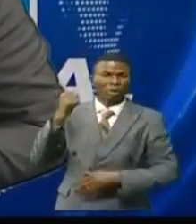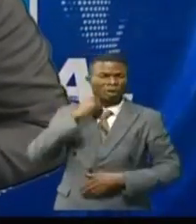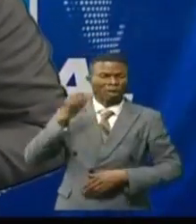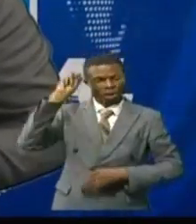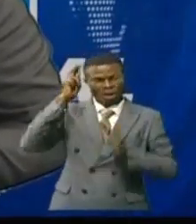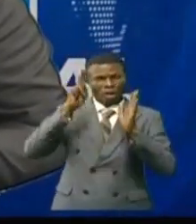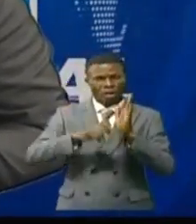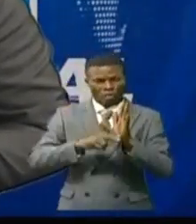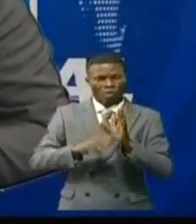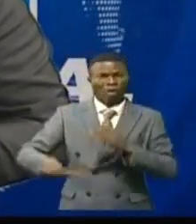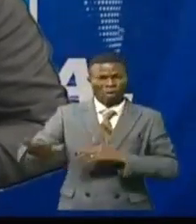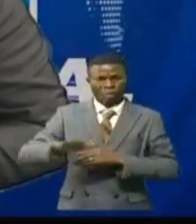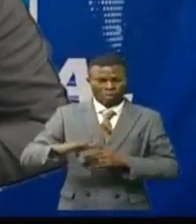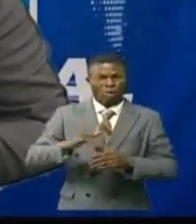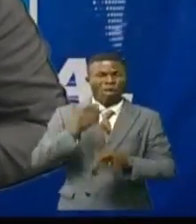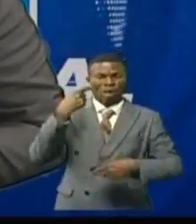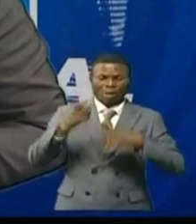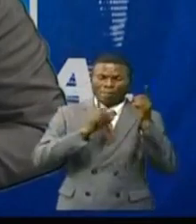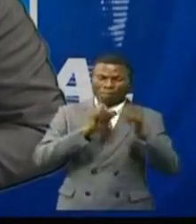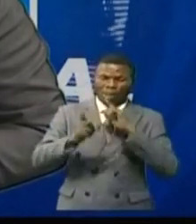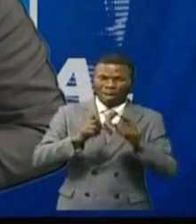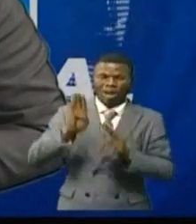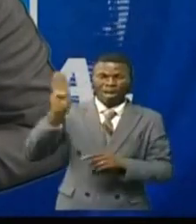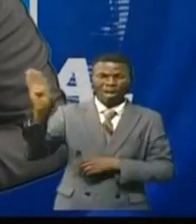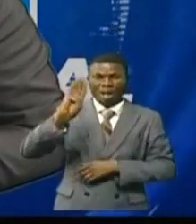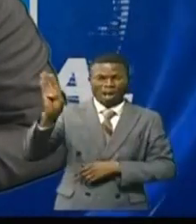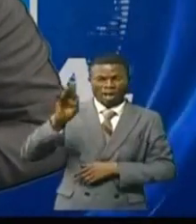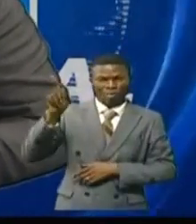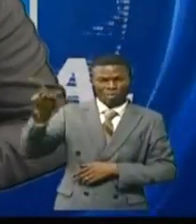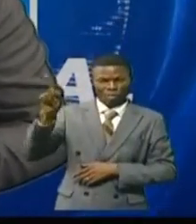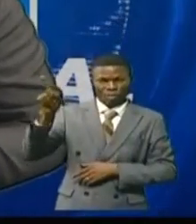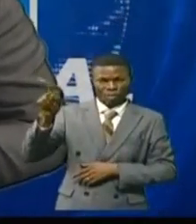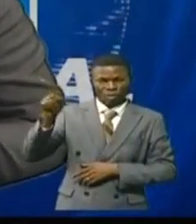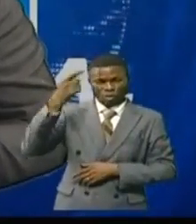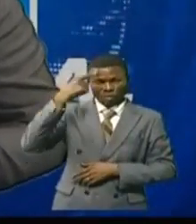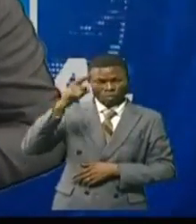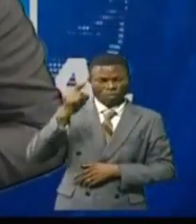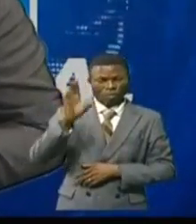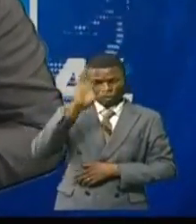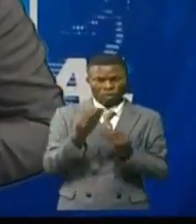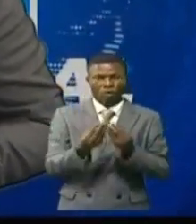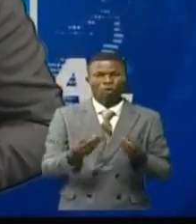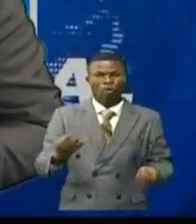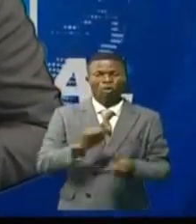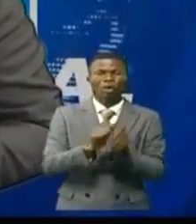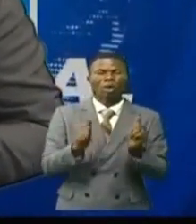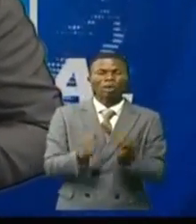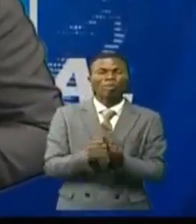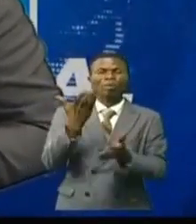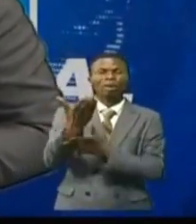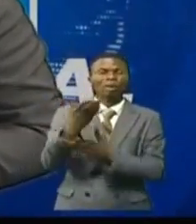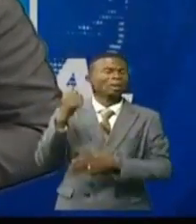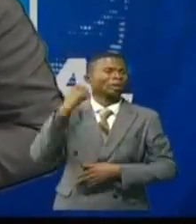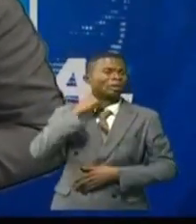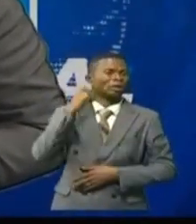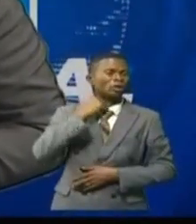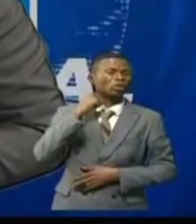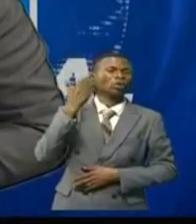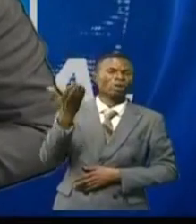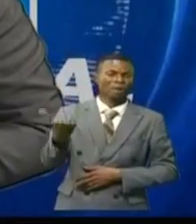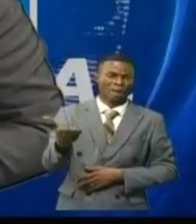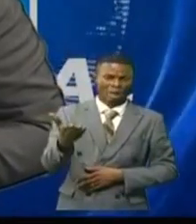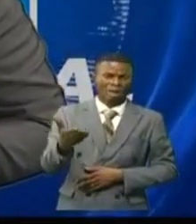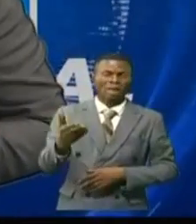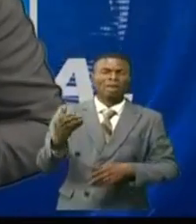de la République sont actuellement en discussion à Biboua dans la périphérie de Kinshasa pour justement trouver des solutions aux revendications exprimées par le personnel